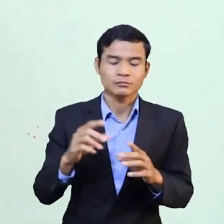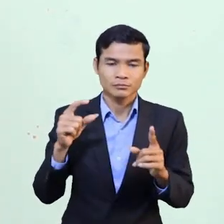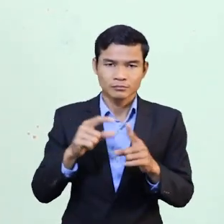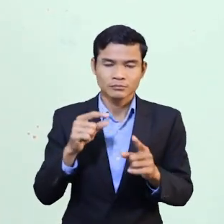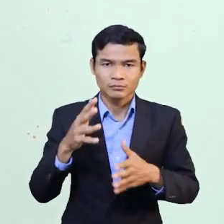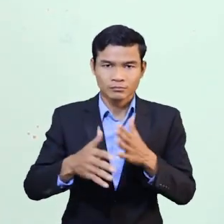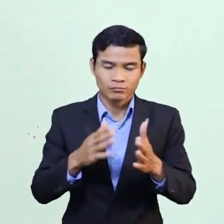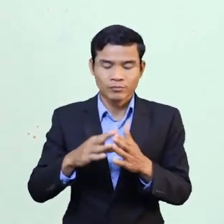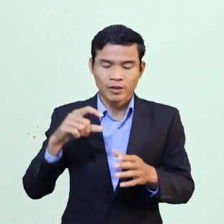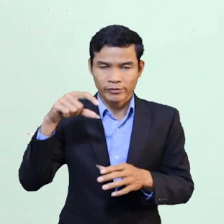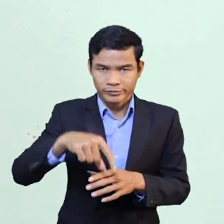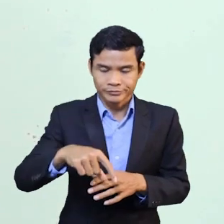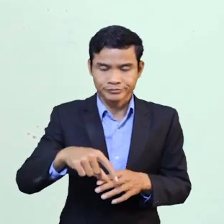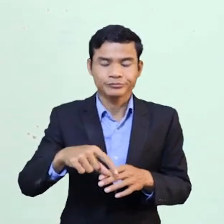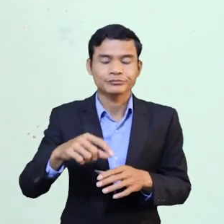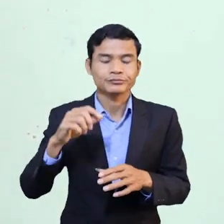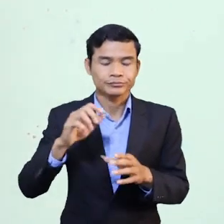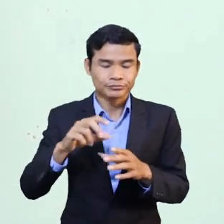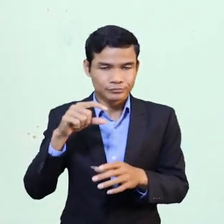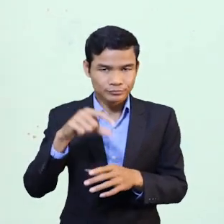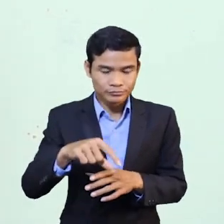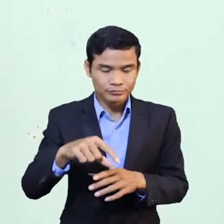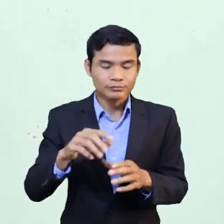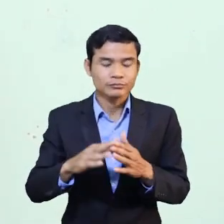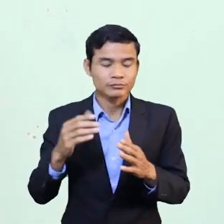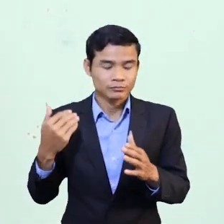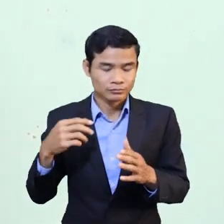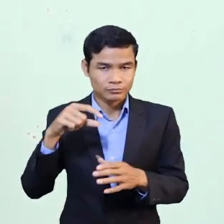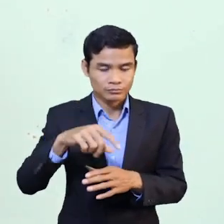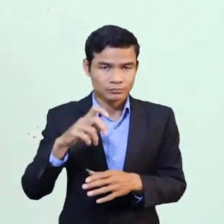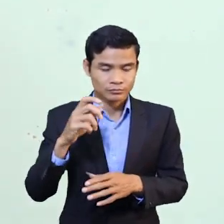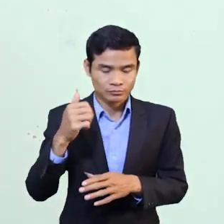con còn tụ cần tình cha